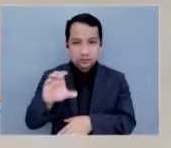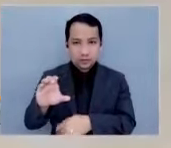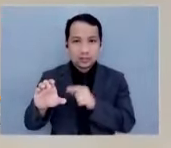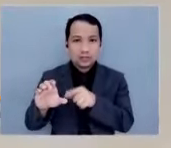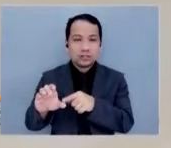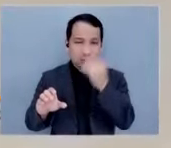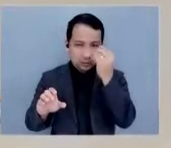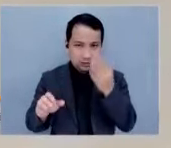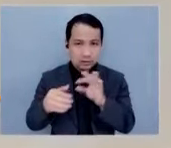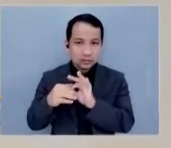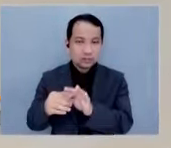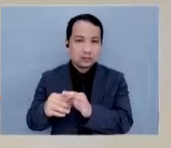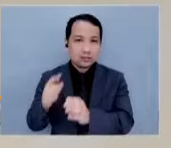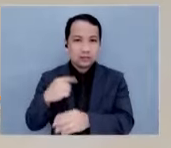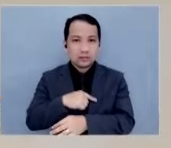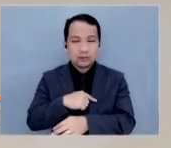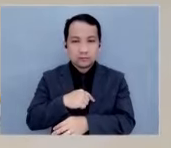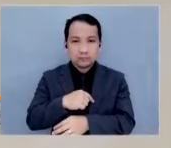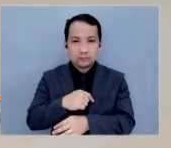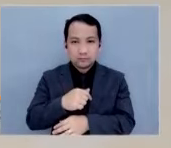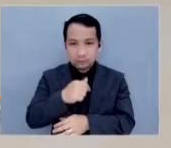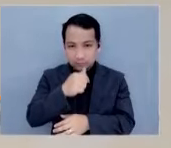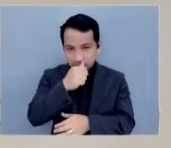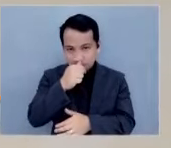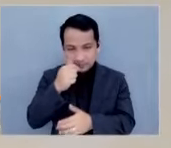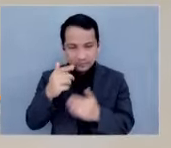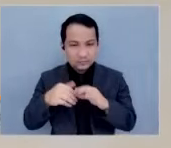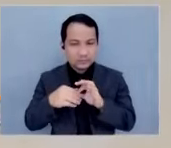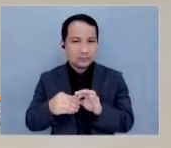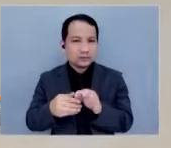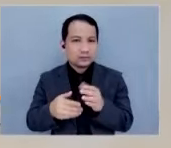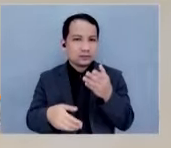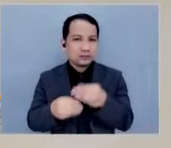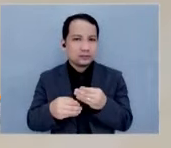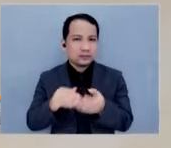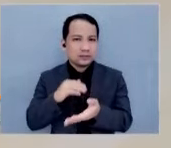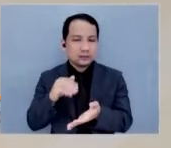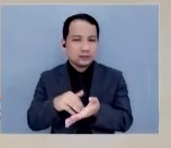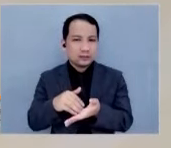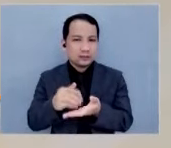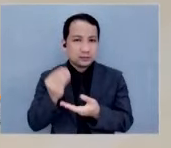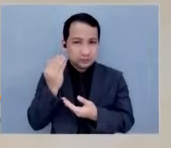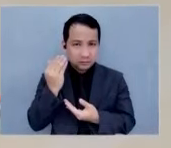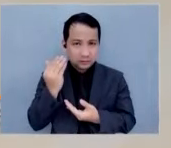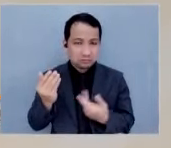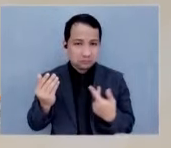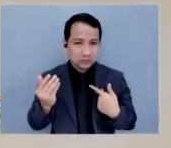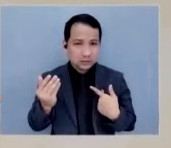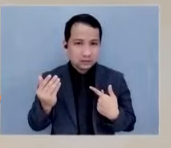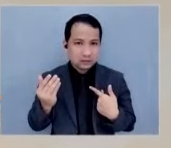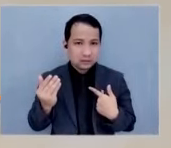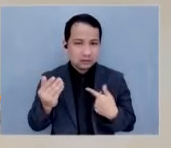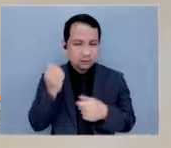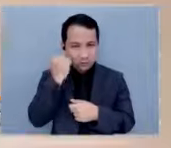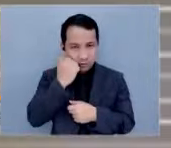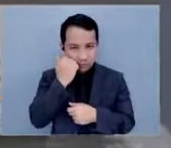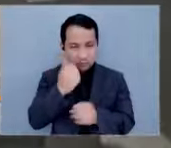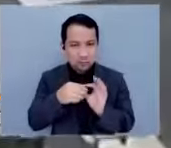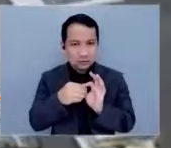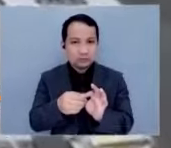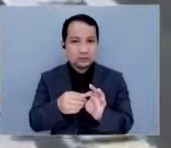will notice or even sa yung sa Central Mail Exchange Center sa CIMEC, madalas din po tayo may nasasabang